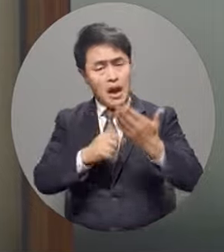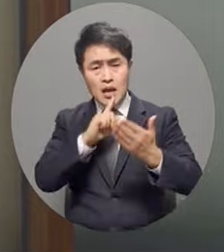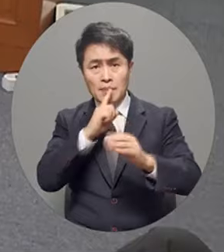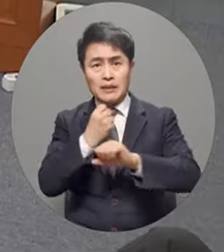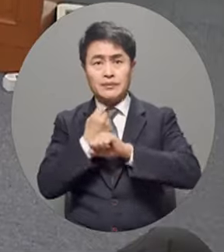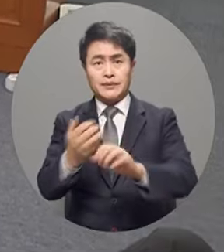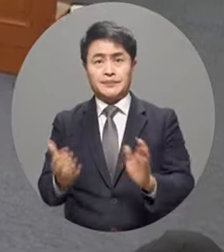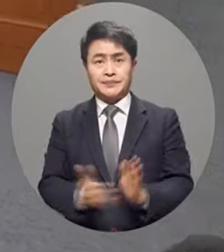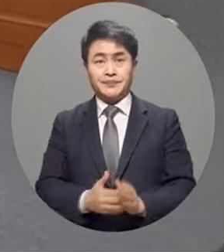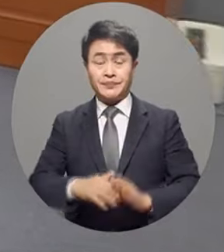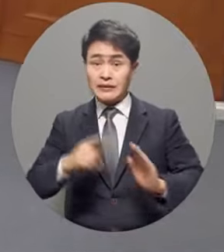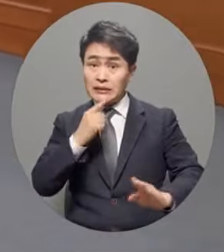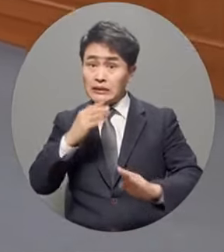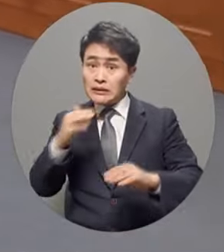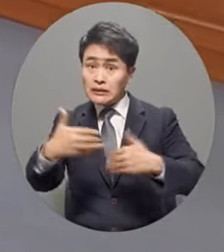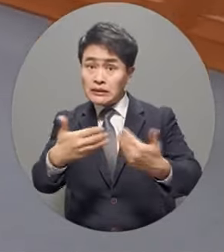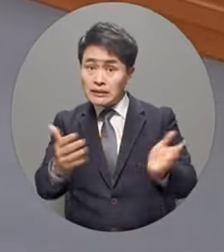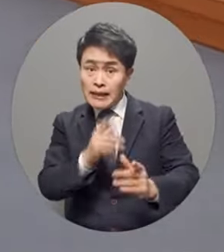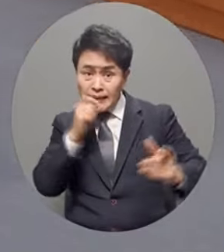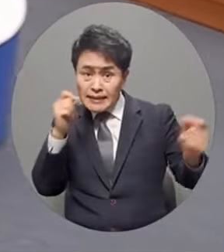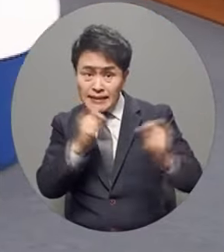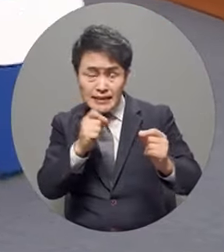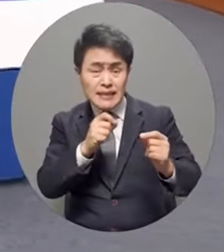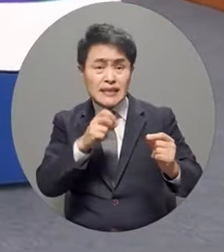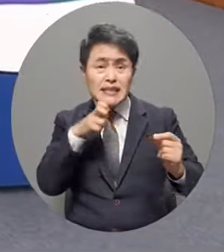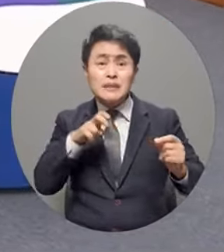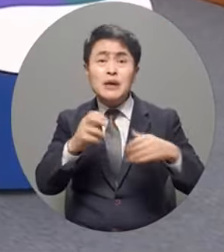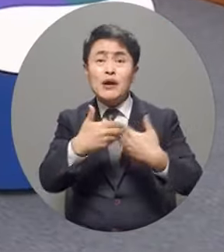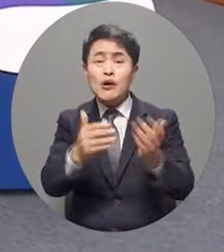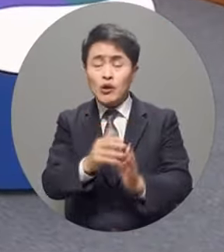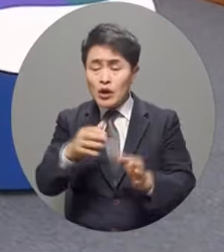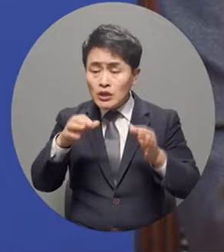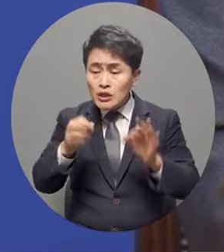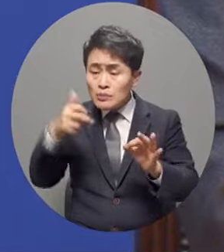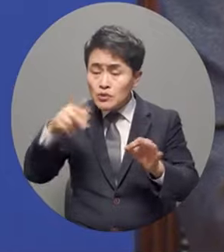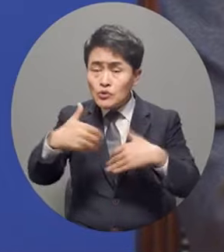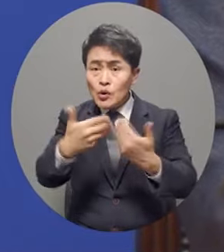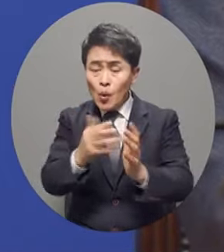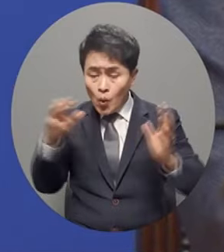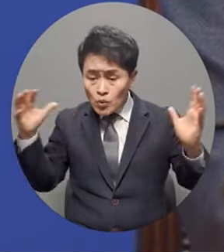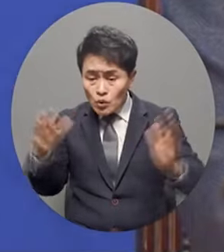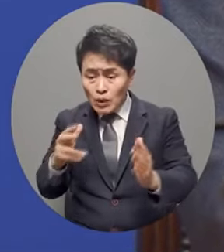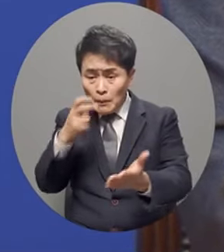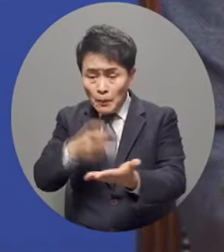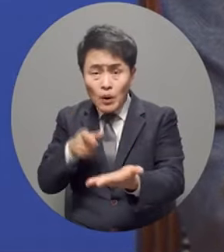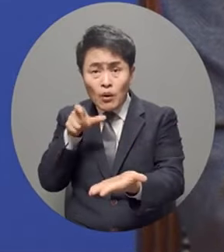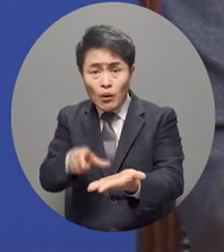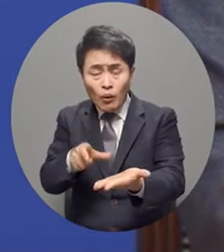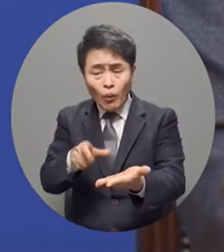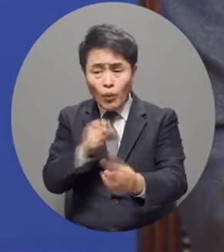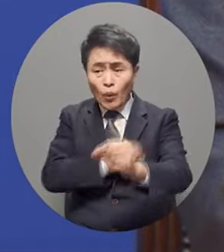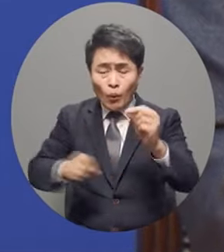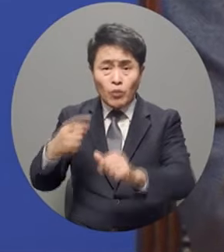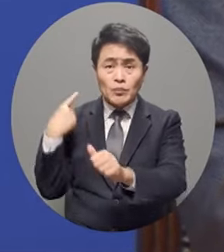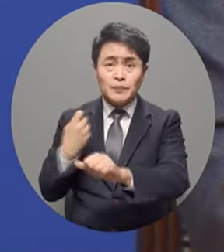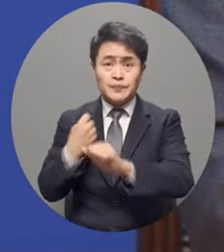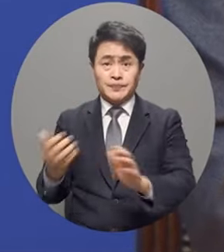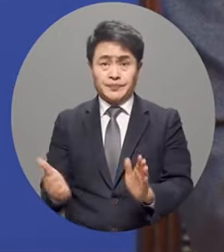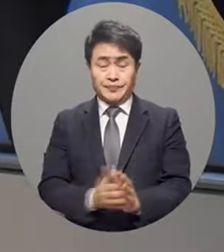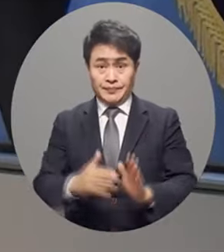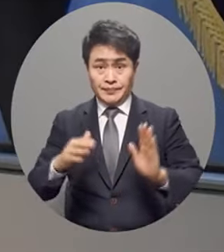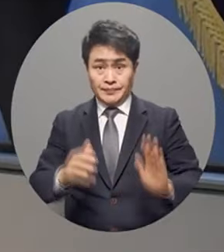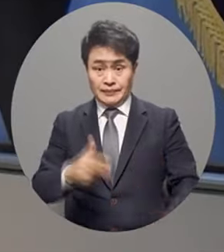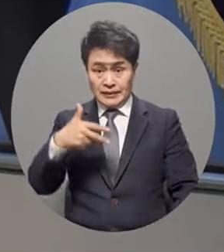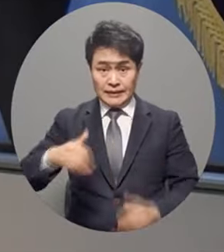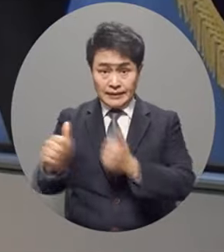나왔습니다. 민주당에선 친 이재명계 진성준 의원이 정당법 조항까지 들고 나와 견제구를 날렸습니다. 진